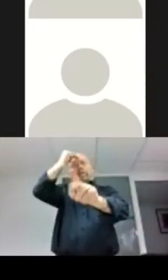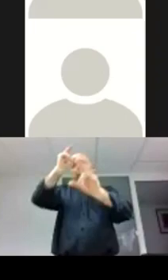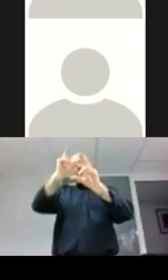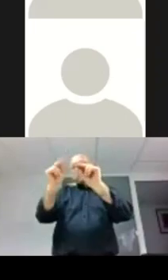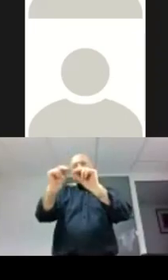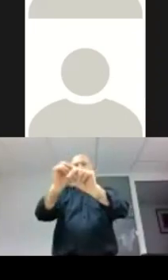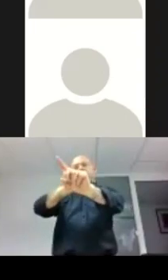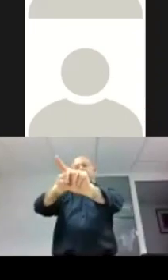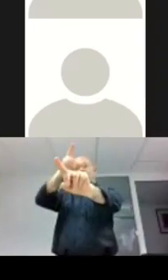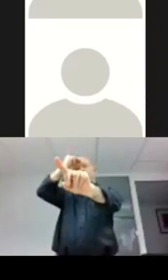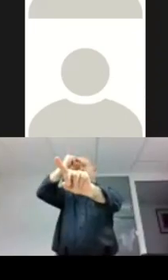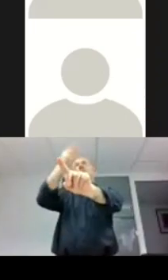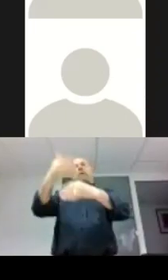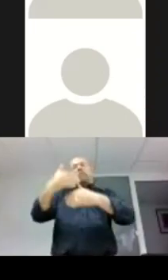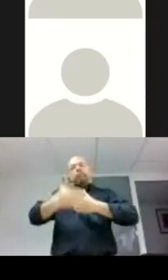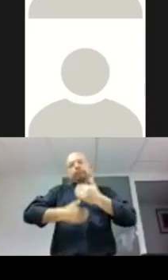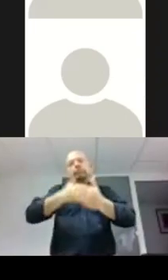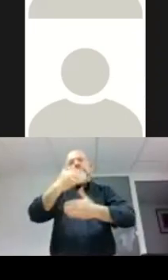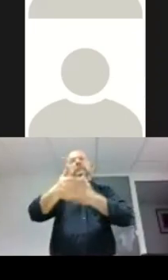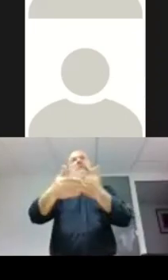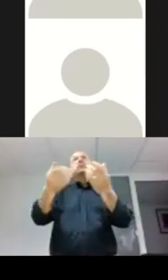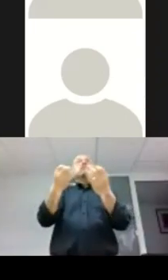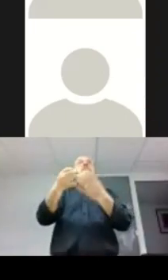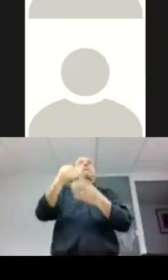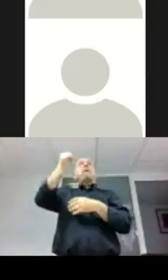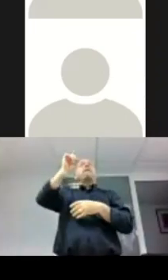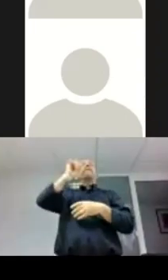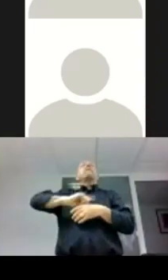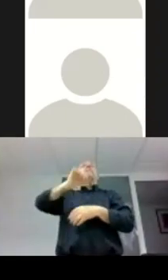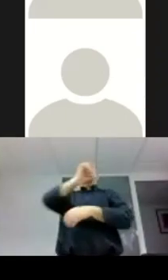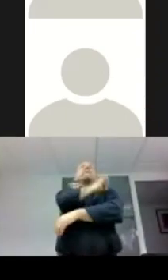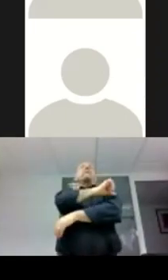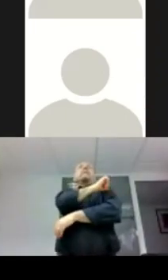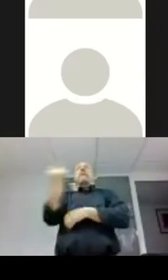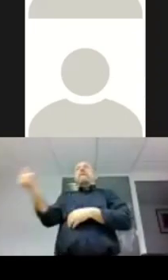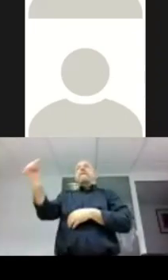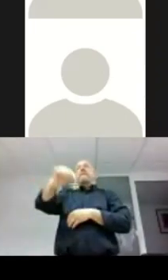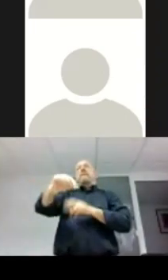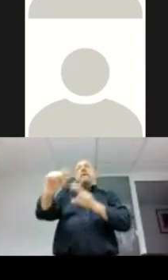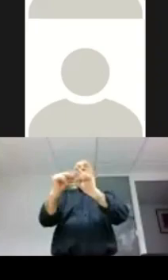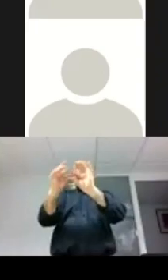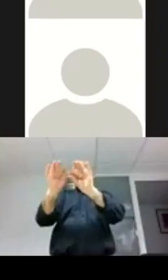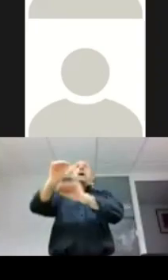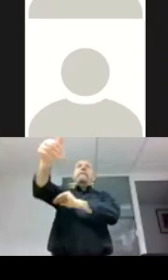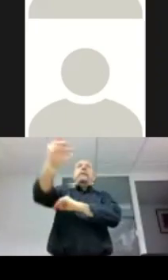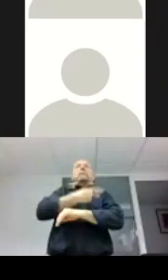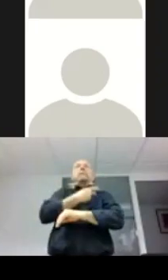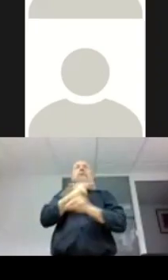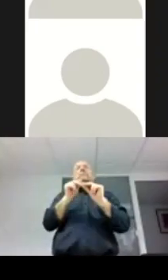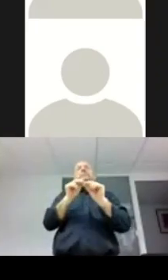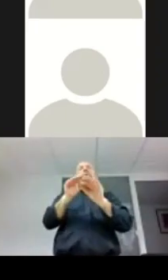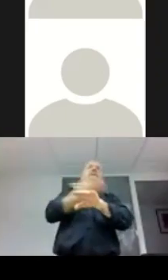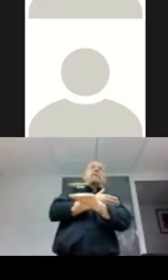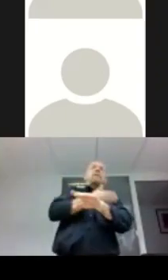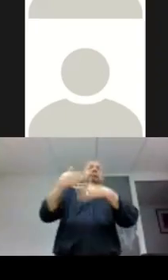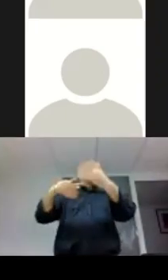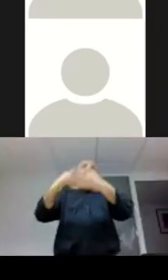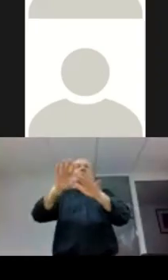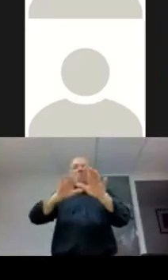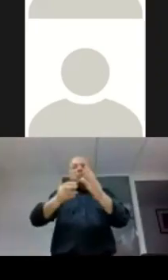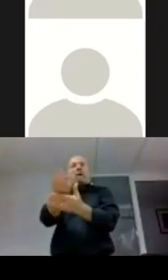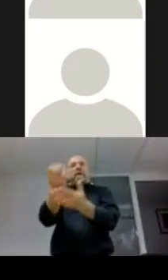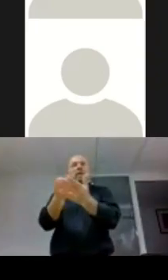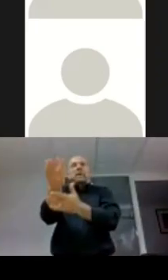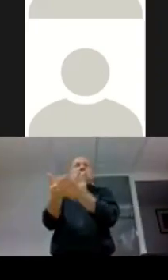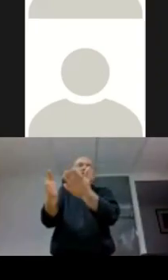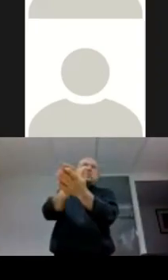éducation. On supporte mieux ce qu'on a bien compris. Donc souvent, c'est intéressant de faire intervenir une infirmière pour revenir sur les questions qui restent après